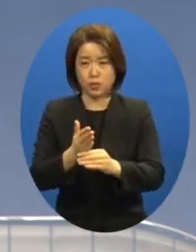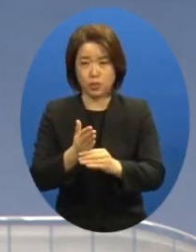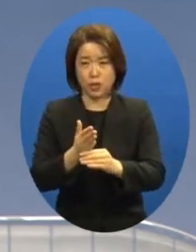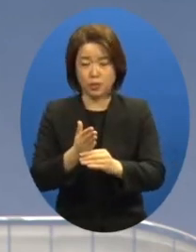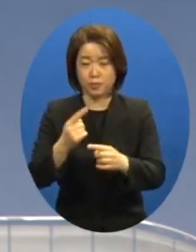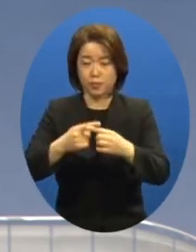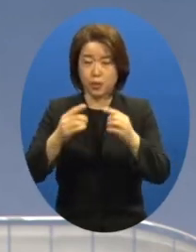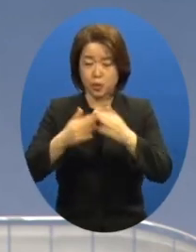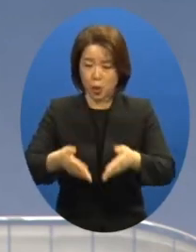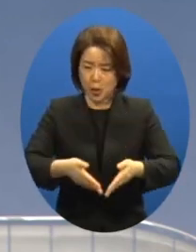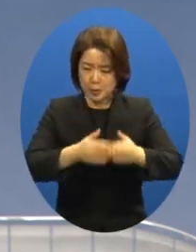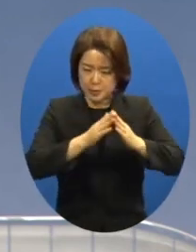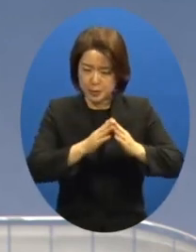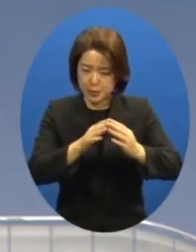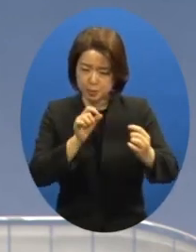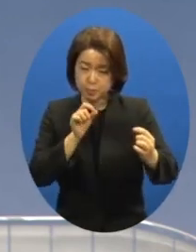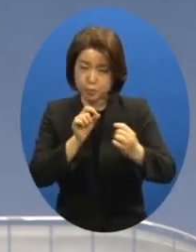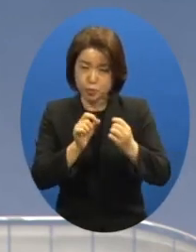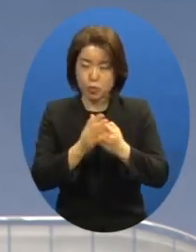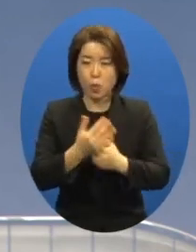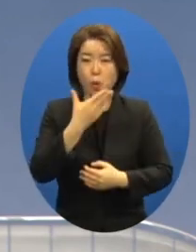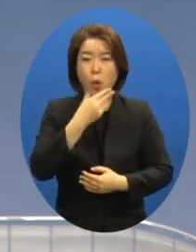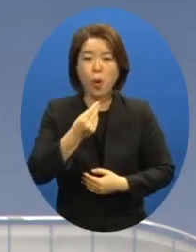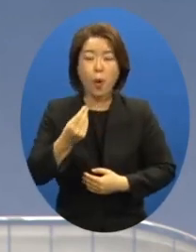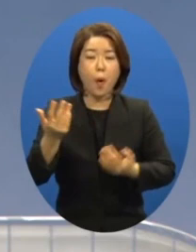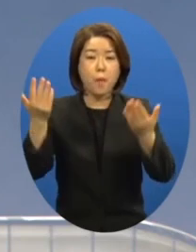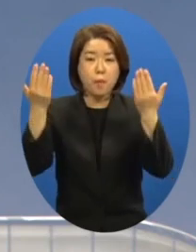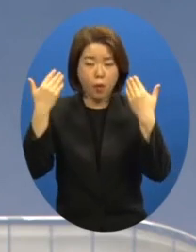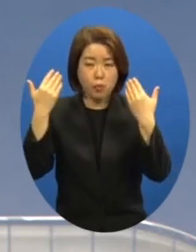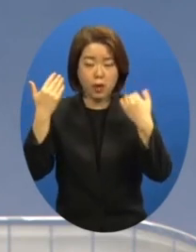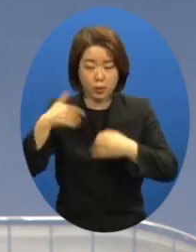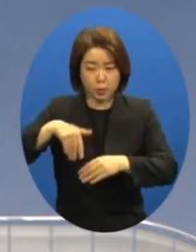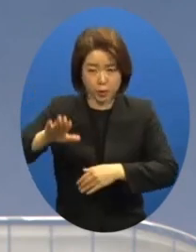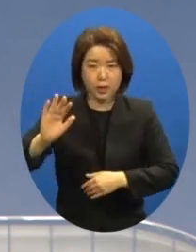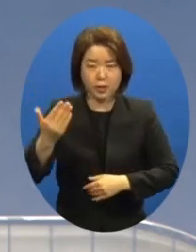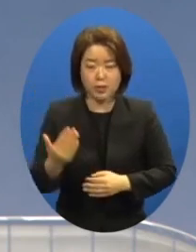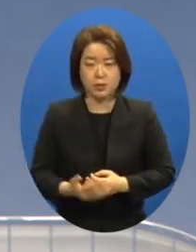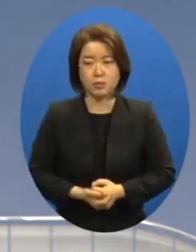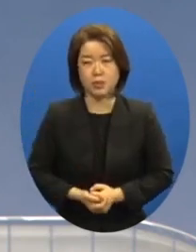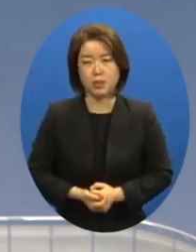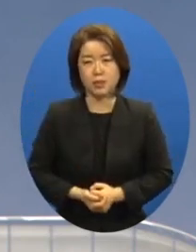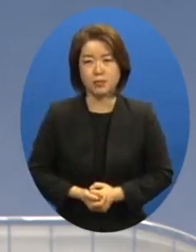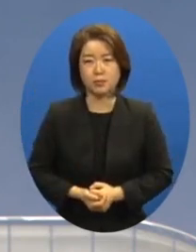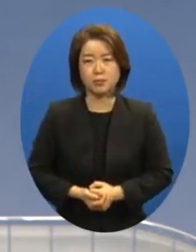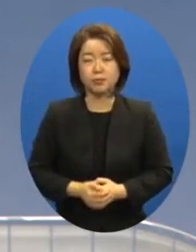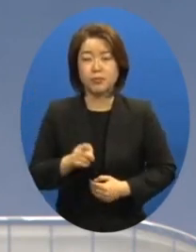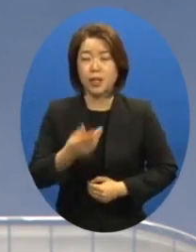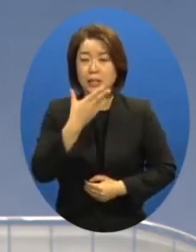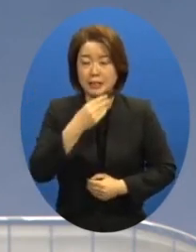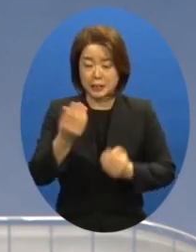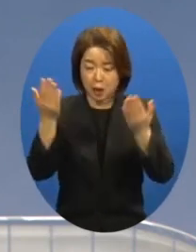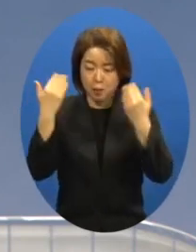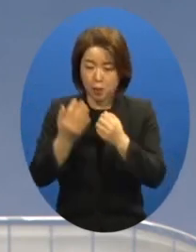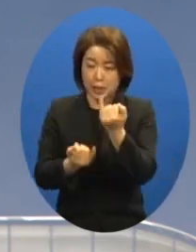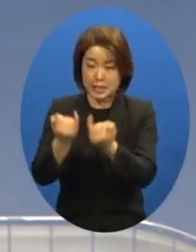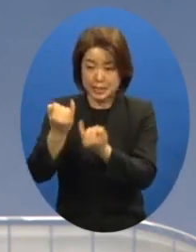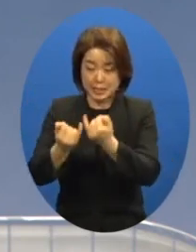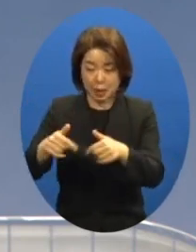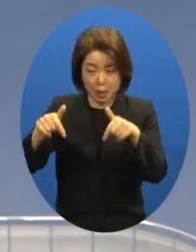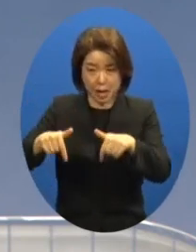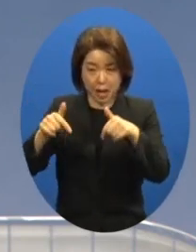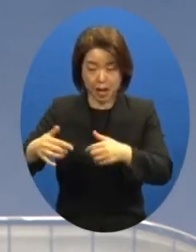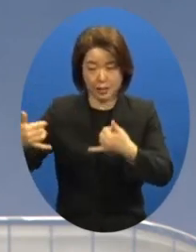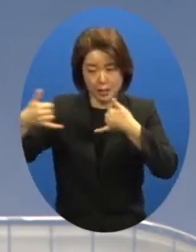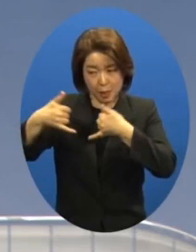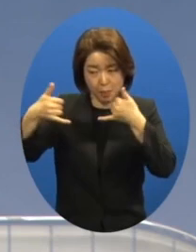교회 설립을 앞두고 복음 학교 올 들어 가게 되었습니다 그 보검 학교 자매 간사와 인터뷰를